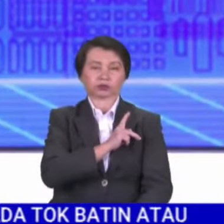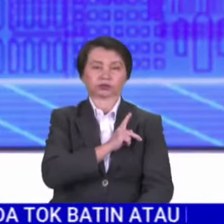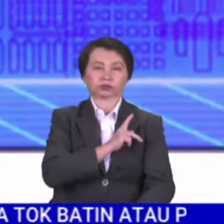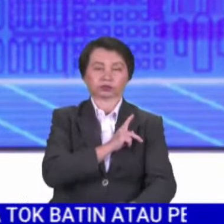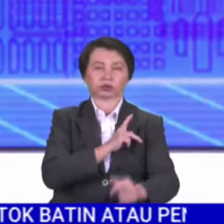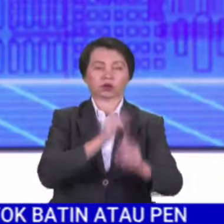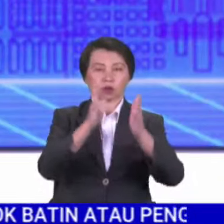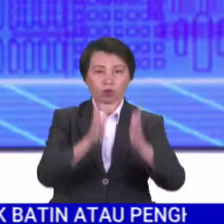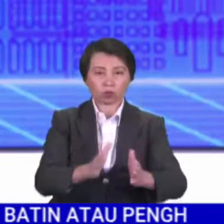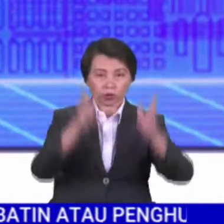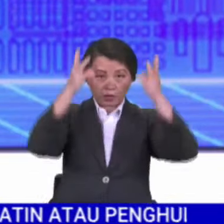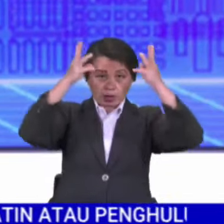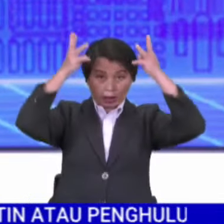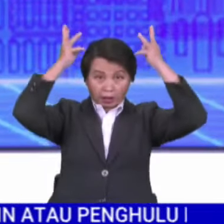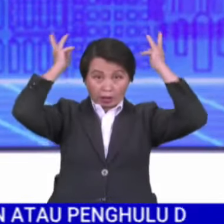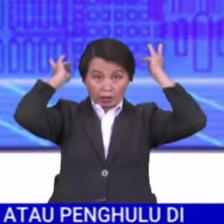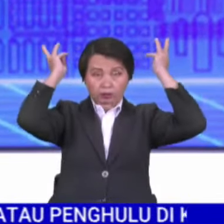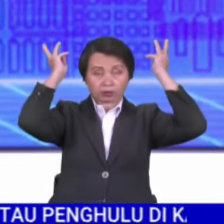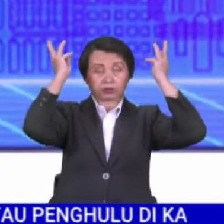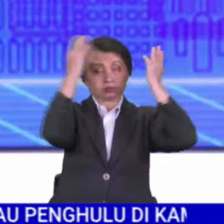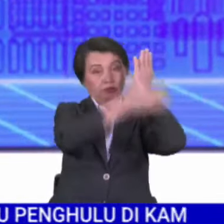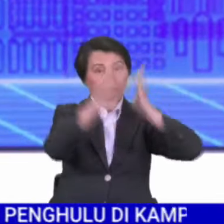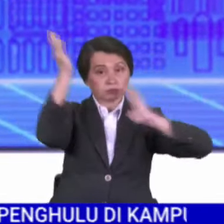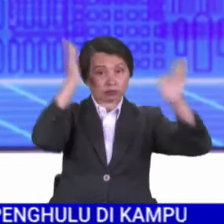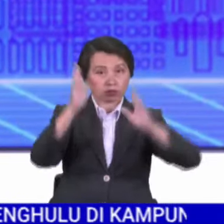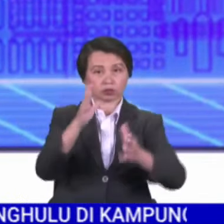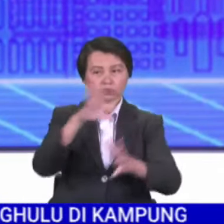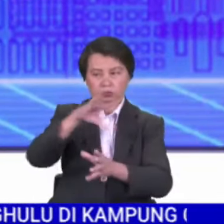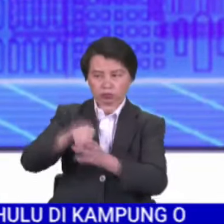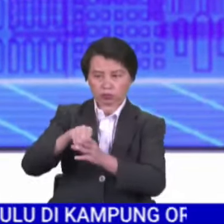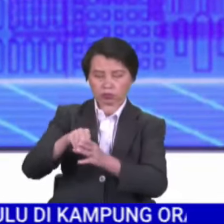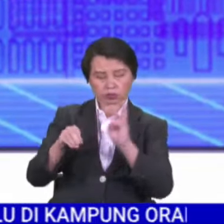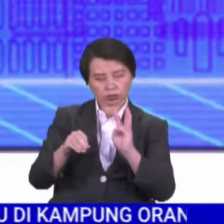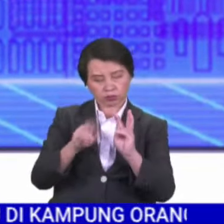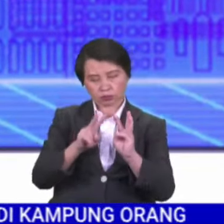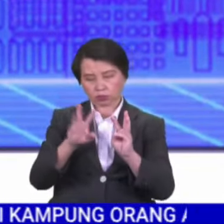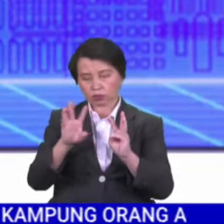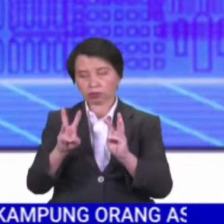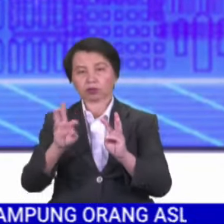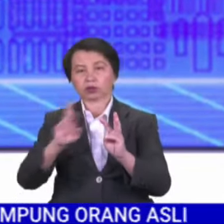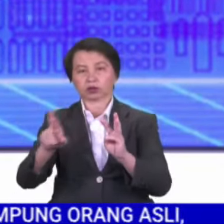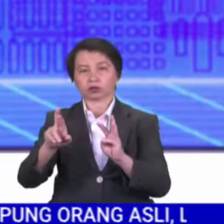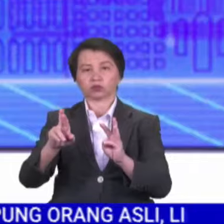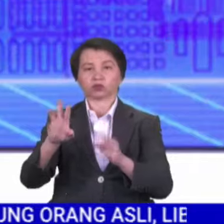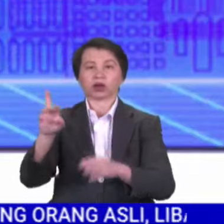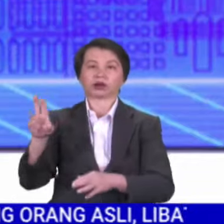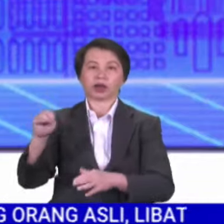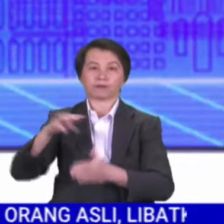masyarakat orang asli di seluruh negara melibatkan peruntukan sebanyak RM624,000.